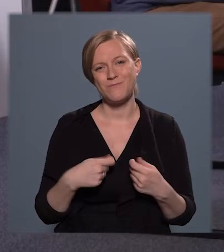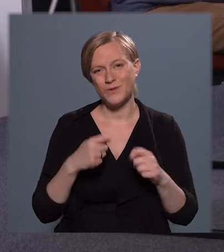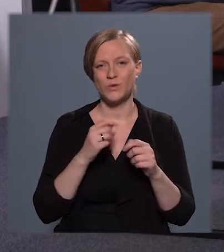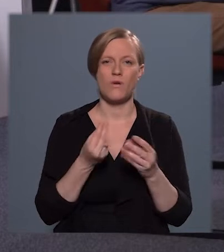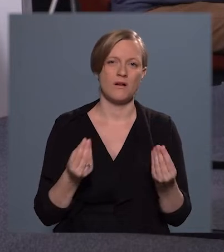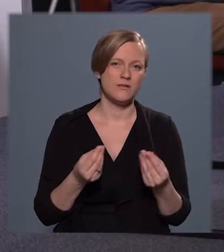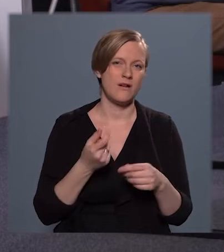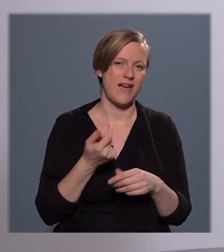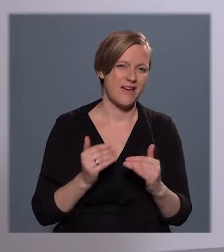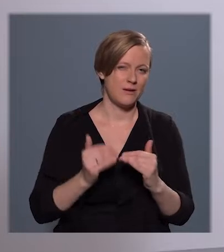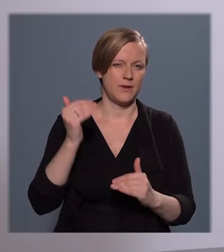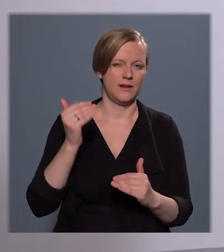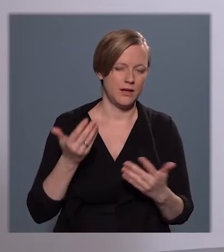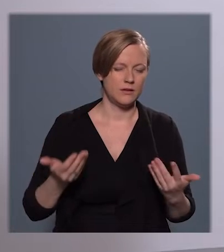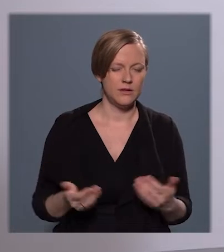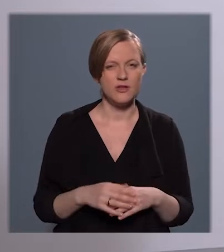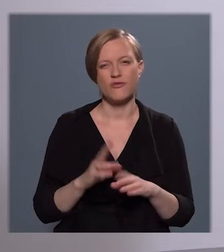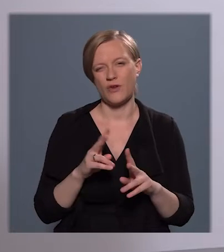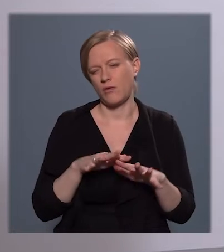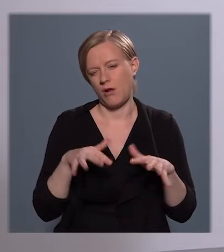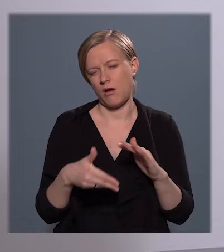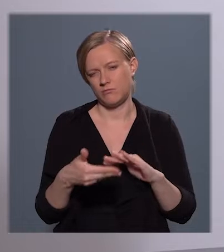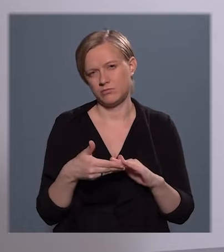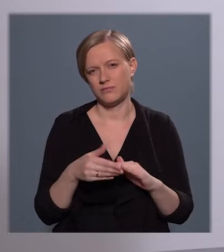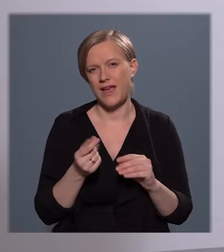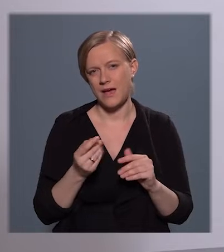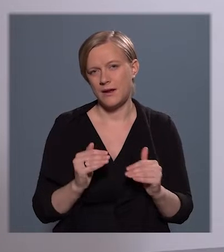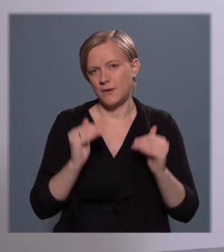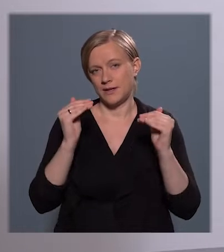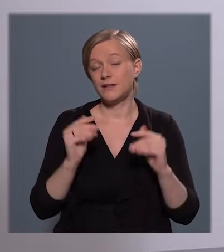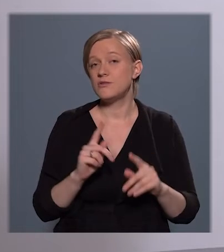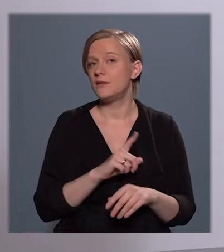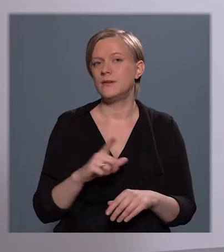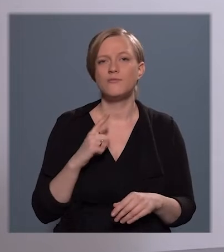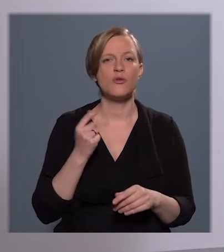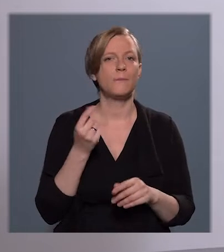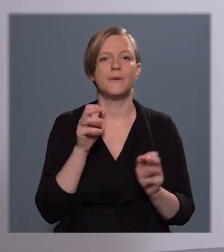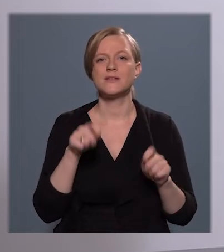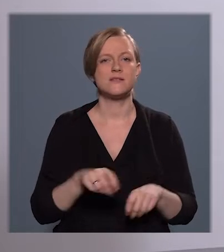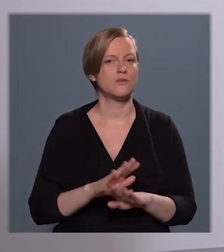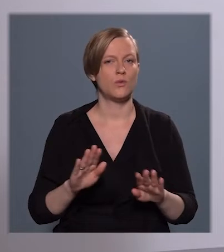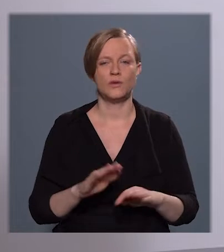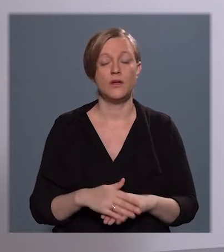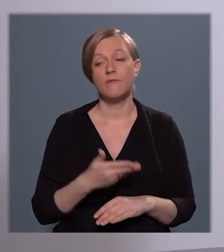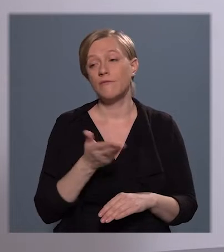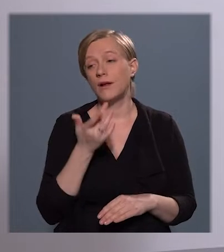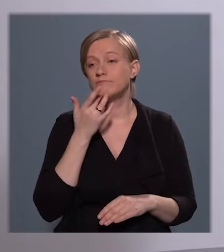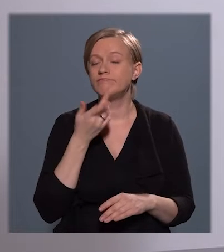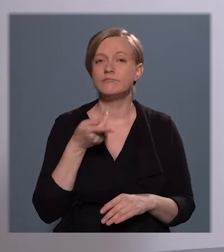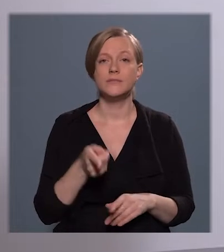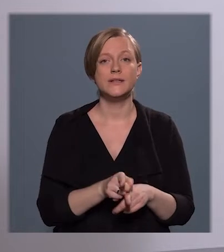emelkedik. Amúgy is van valamilyen szintű áremelkedés, de nem csak a pénz dönt. Tehát ha valaki egy